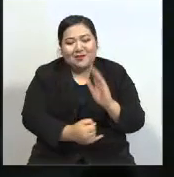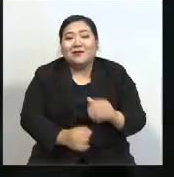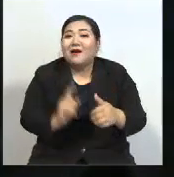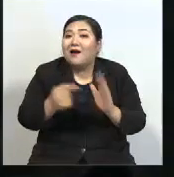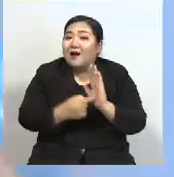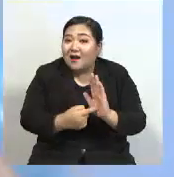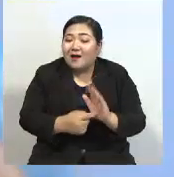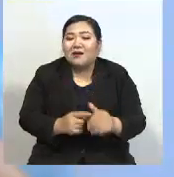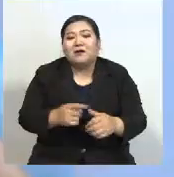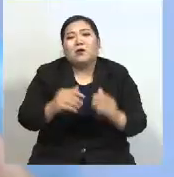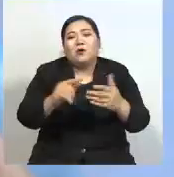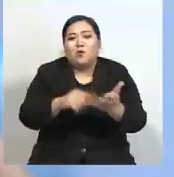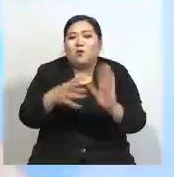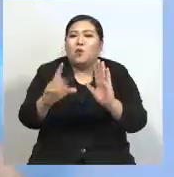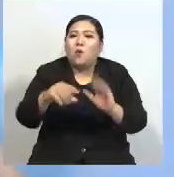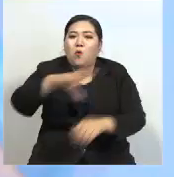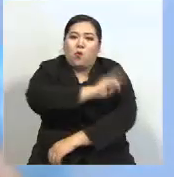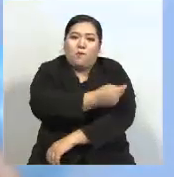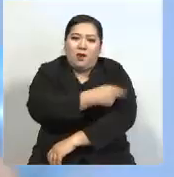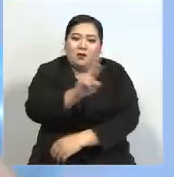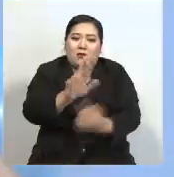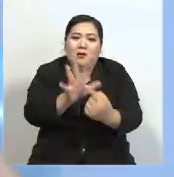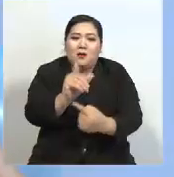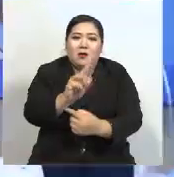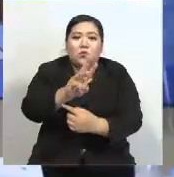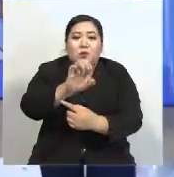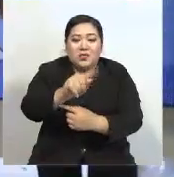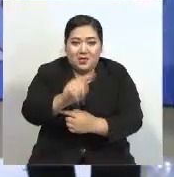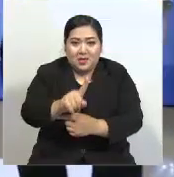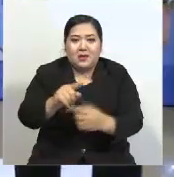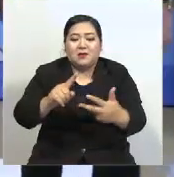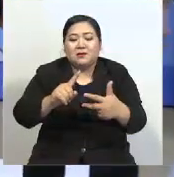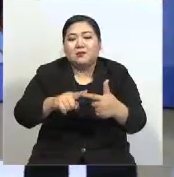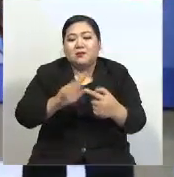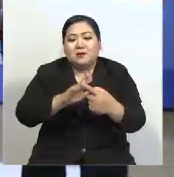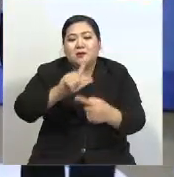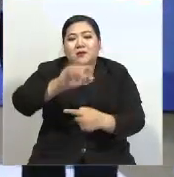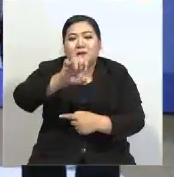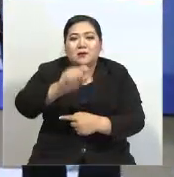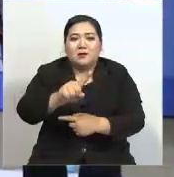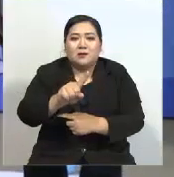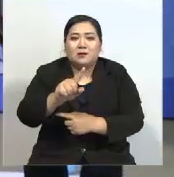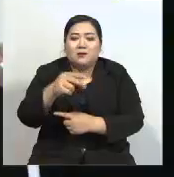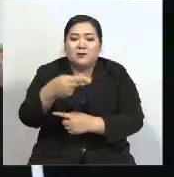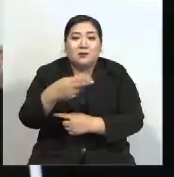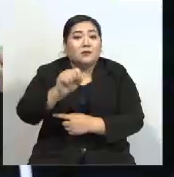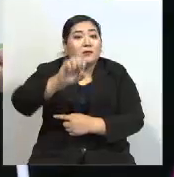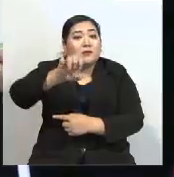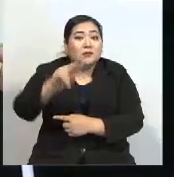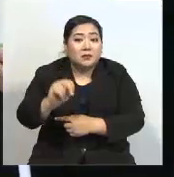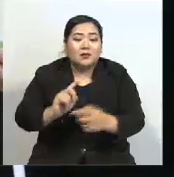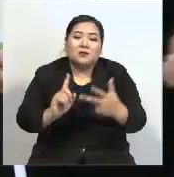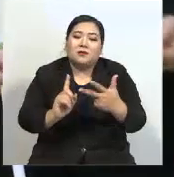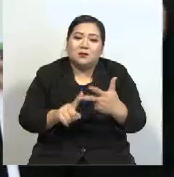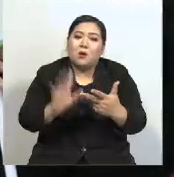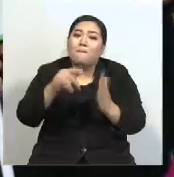ได้แก่โรงพยาบาลราชวิถีโรงพยาบาลเลิศศิลป์โรงพยาบาลนพรัตน์ราชธานีรวมถึงโรงพยาบาลพุท